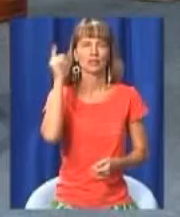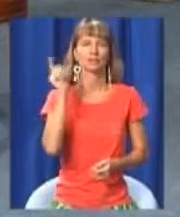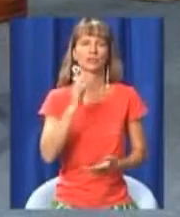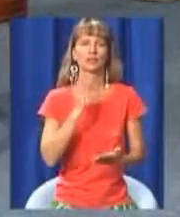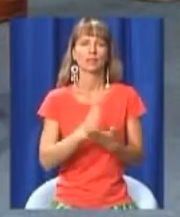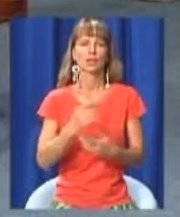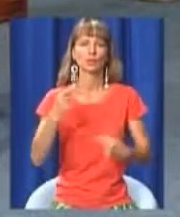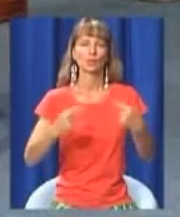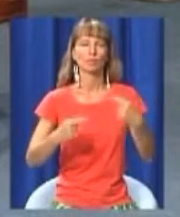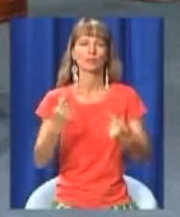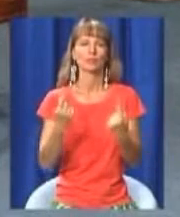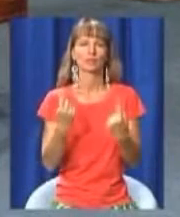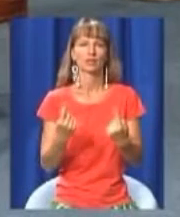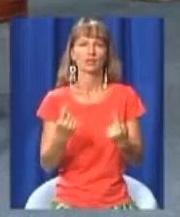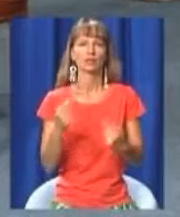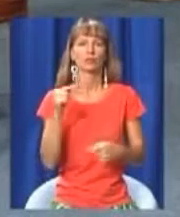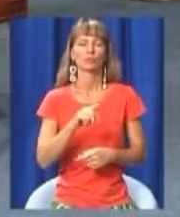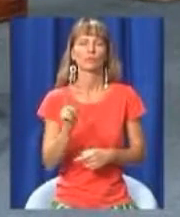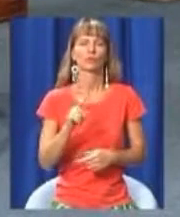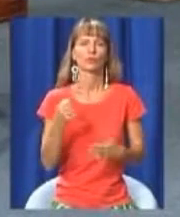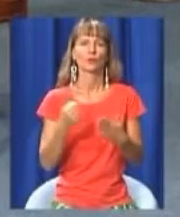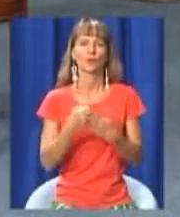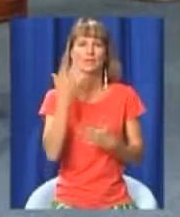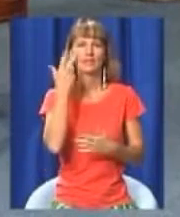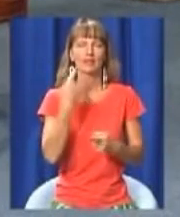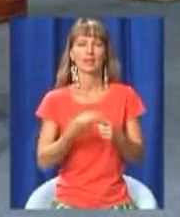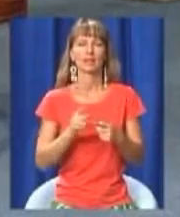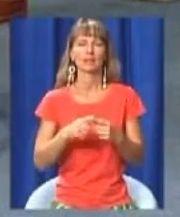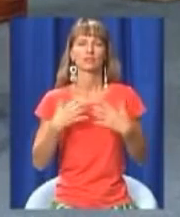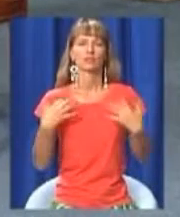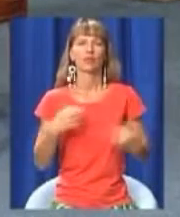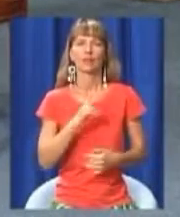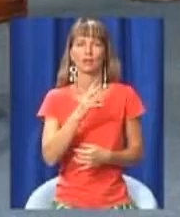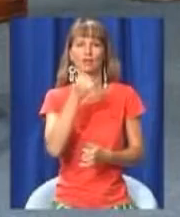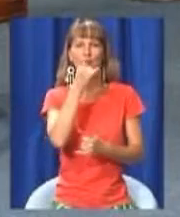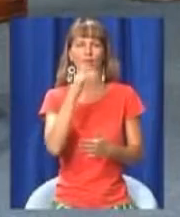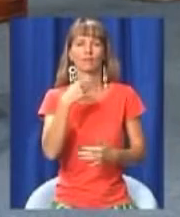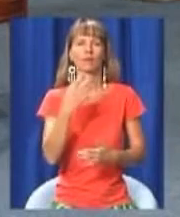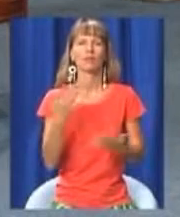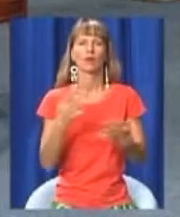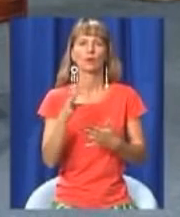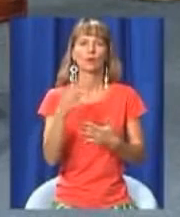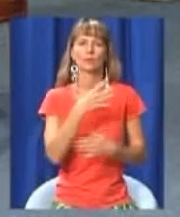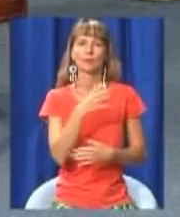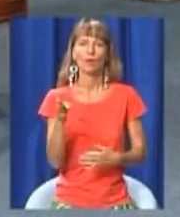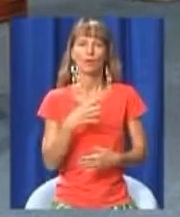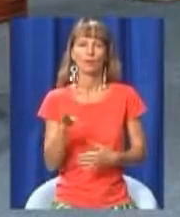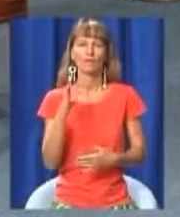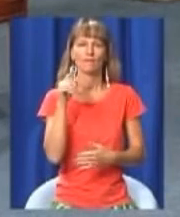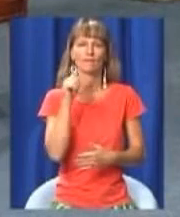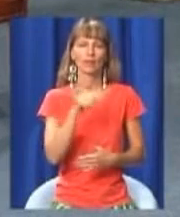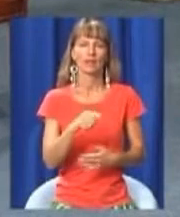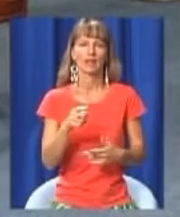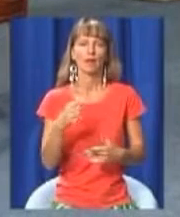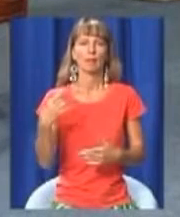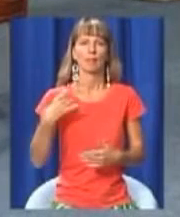є суперечка величезна насправді, тому що щодо кольору цієї тварини, тому що ніхто не може зрозуміти, в яку смужку вона. Тобто це біла тварина в